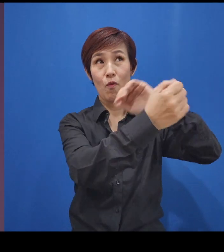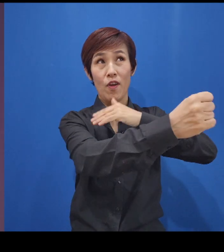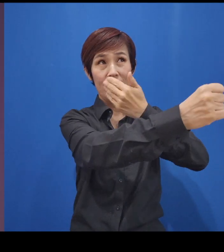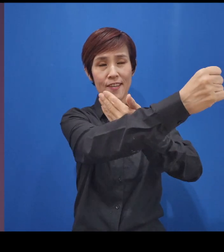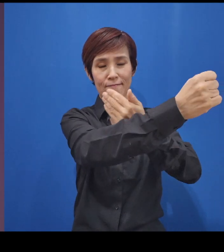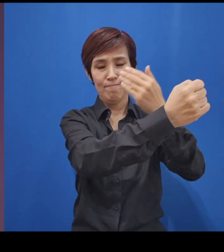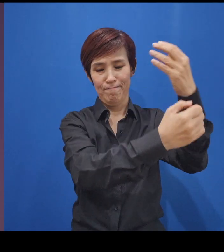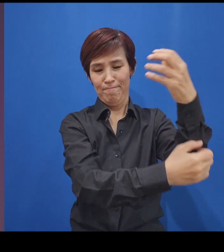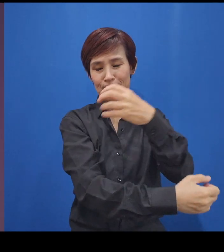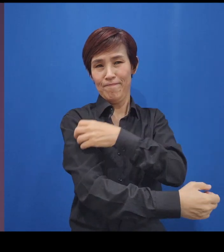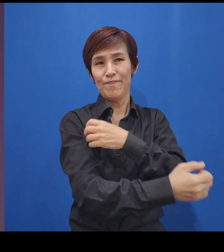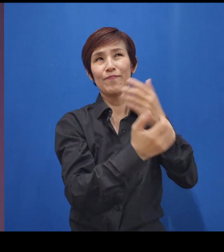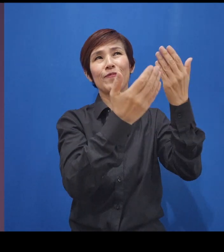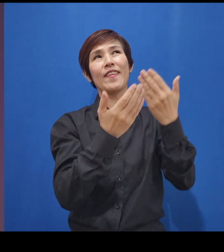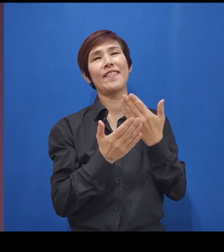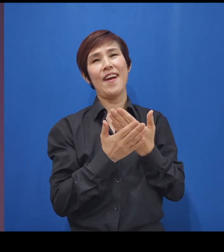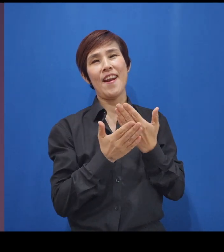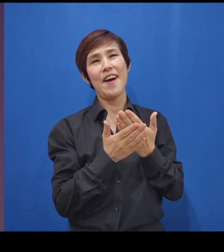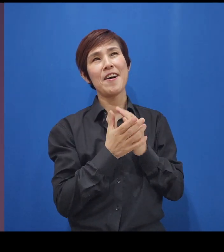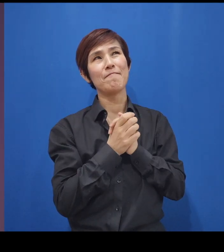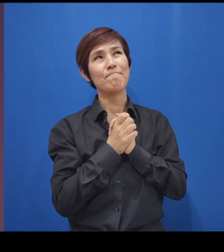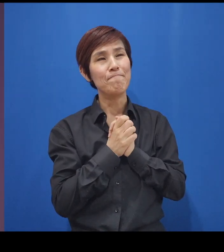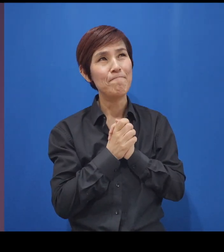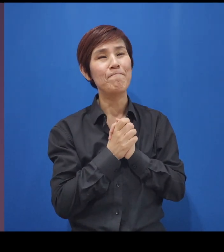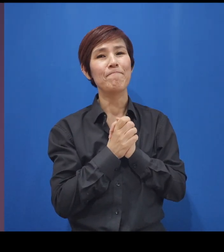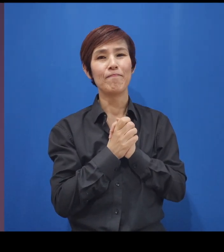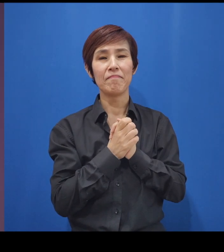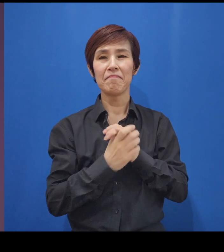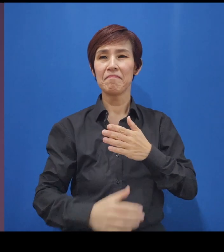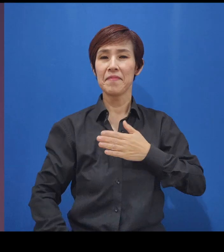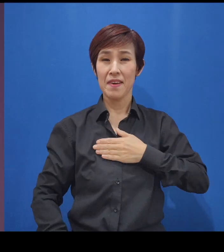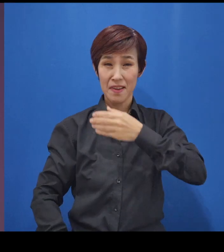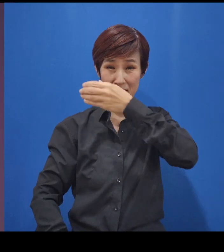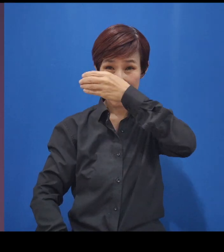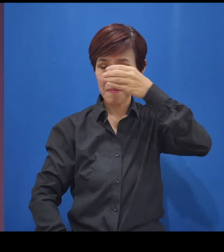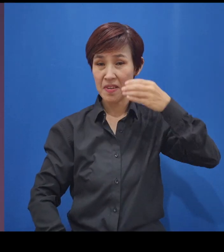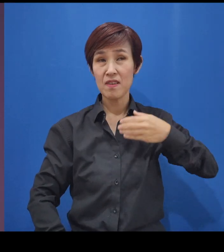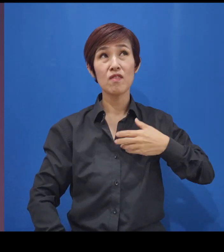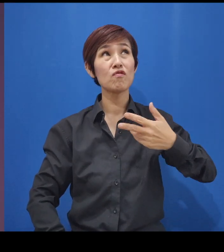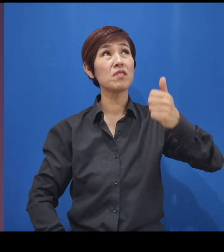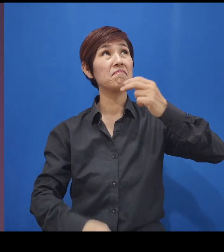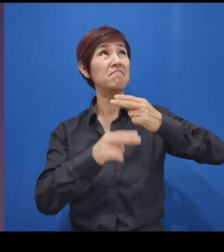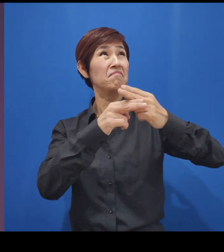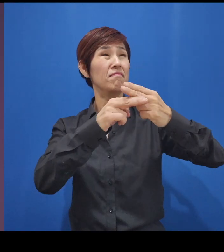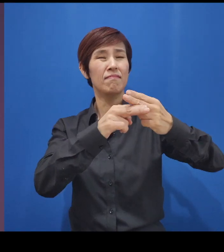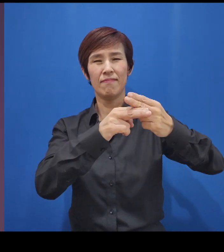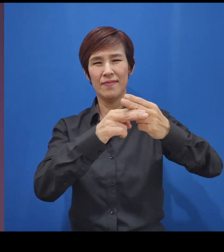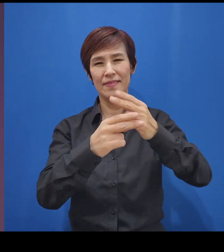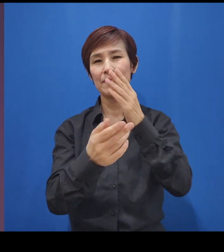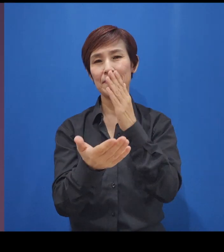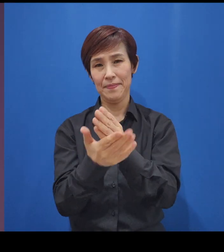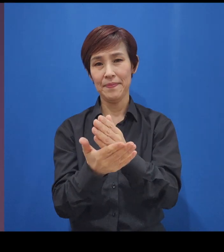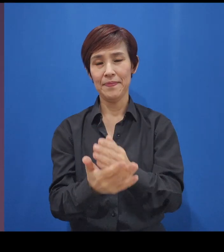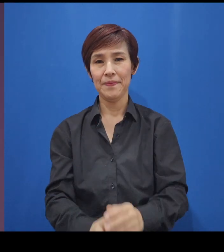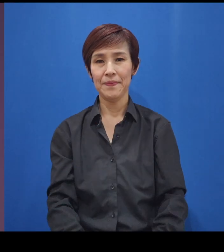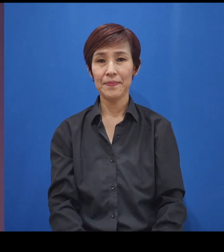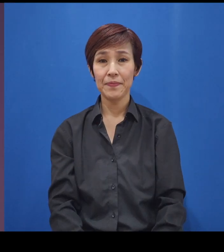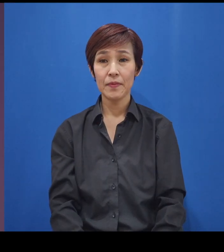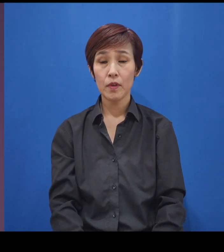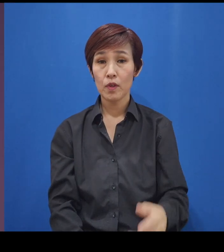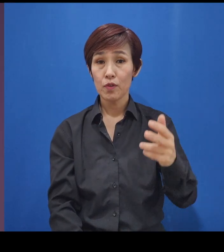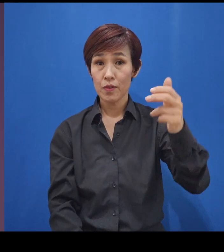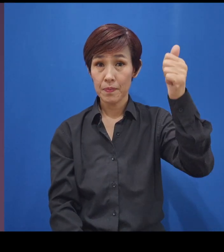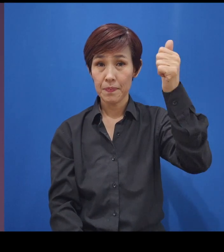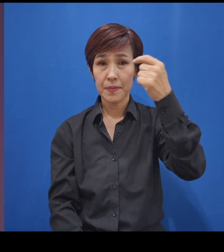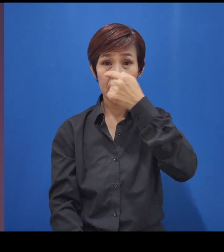권능 되기를, 감히 주님 앞에 권위를 주장하는 일이 없기를 간절히 바랍니다. 우리가